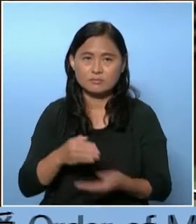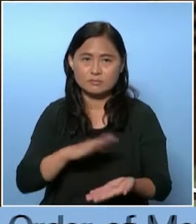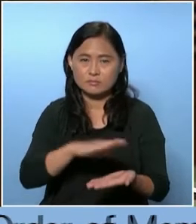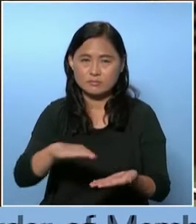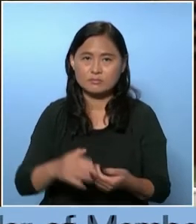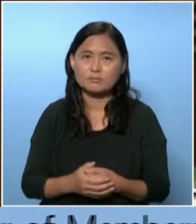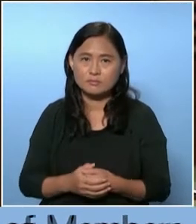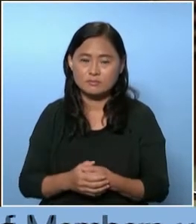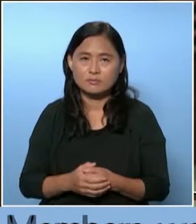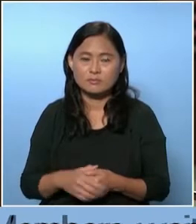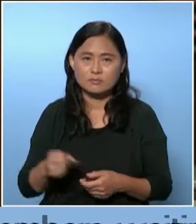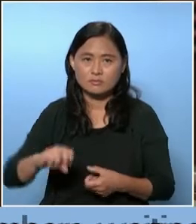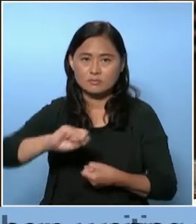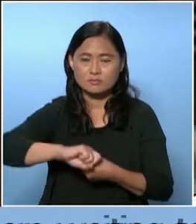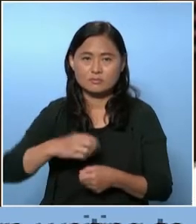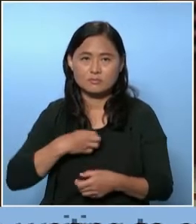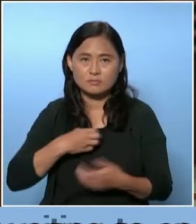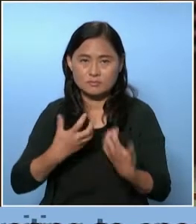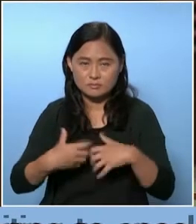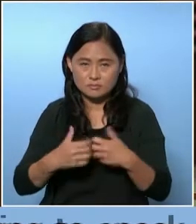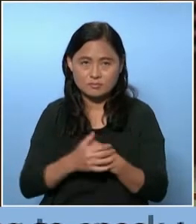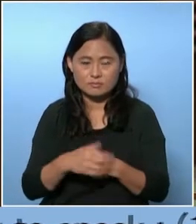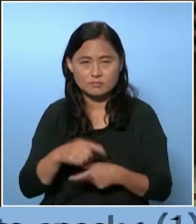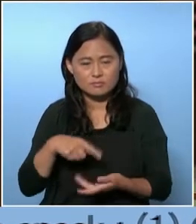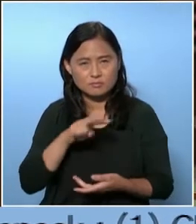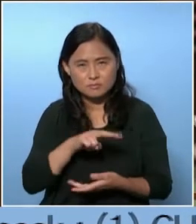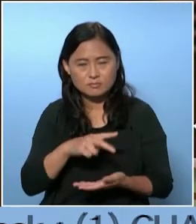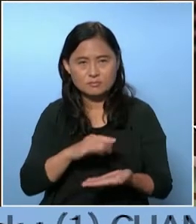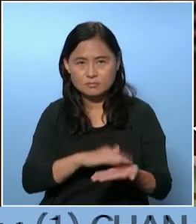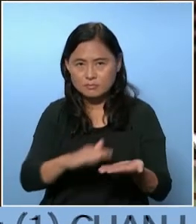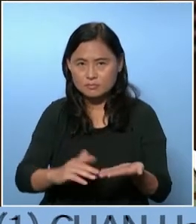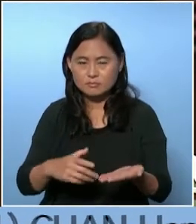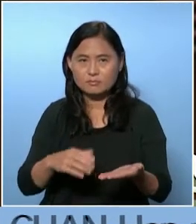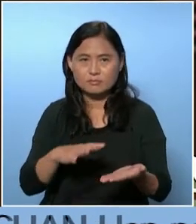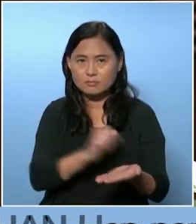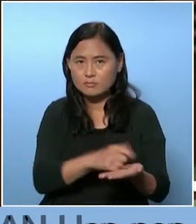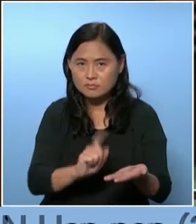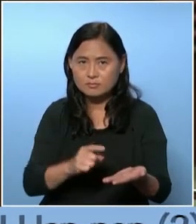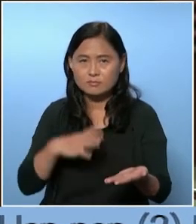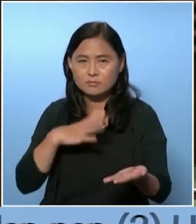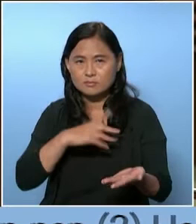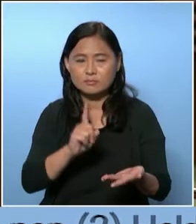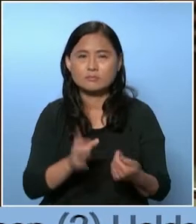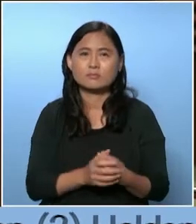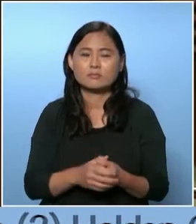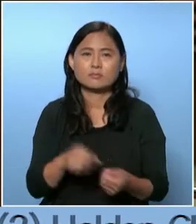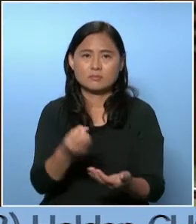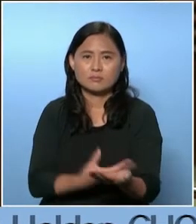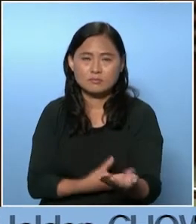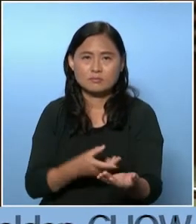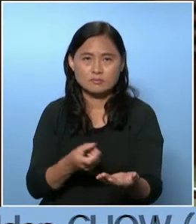就安裝感應器以偵測泊車位的佔用情況，並就相關事宜是訂定條